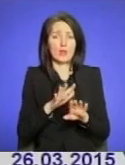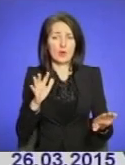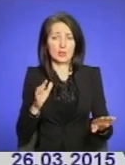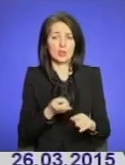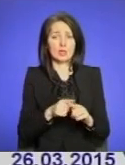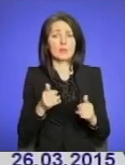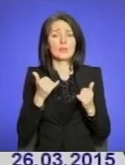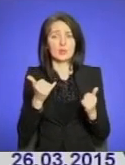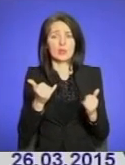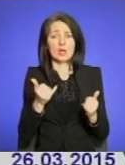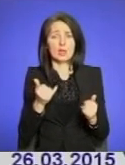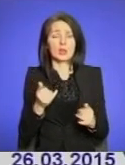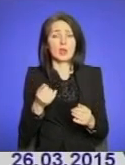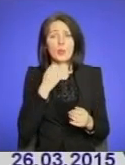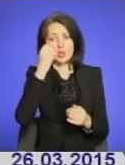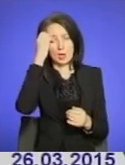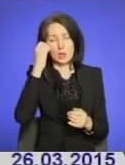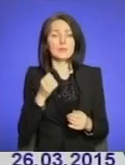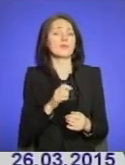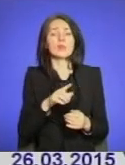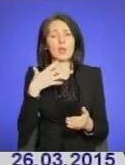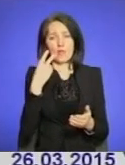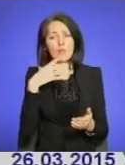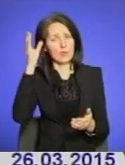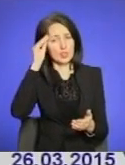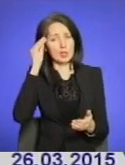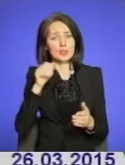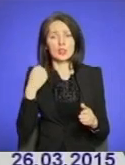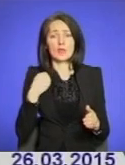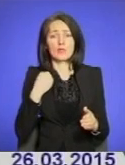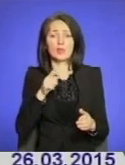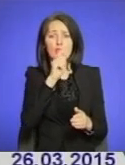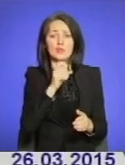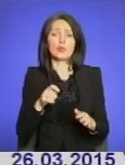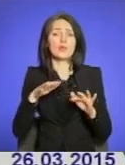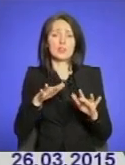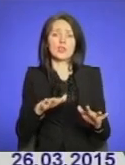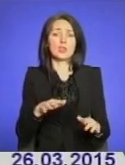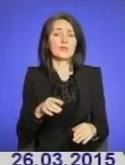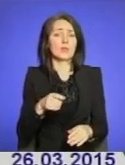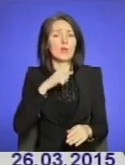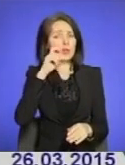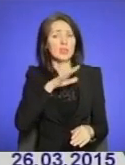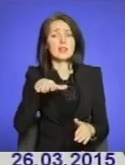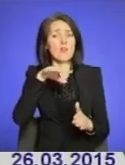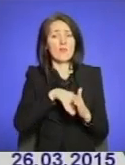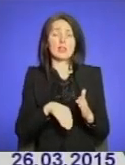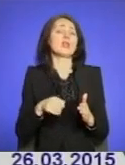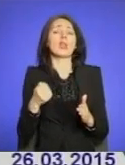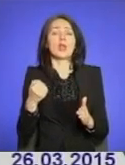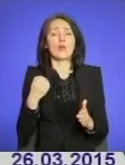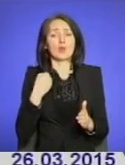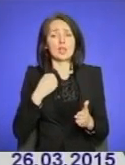Незважаючи на реальні бойові дії, в Україні не введений воєнний стан. Триває антитерористична операція. Які особливості воєнного стану і